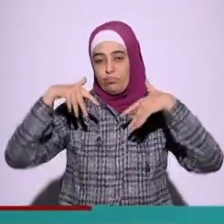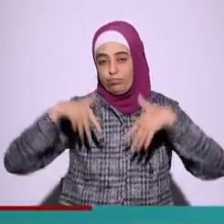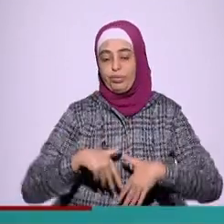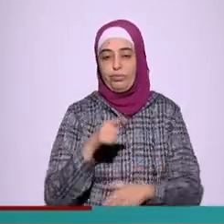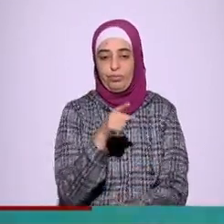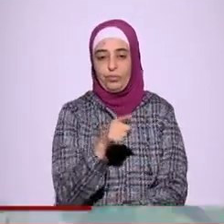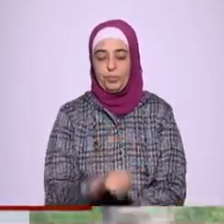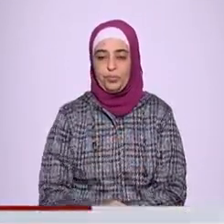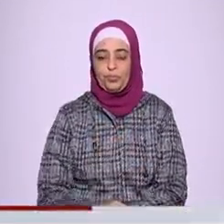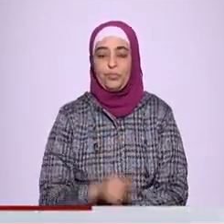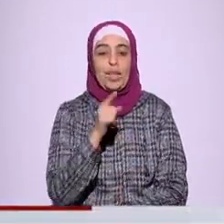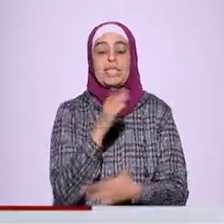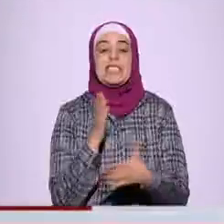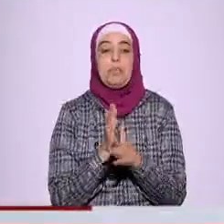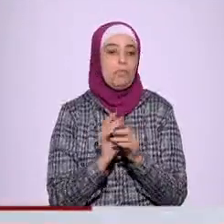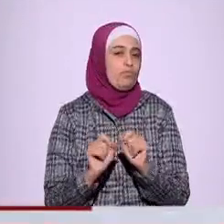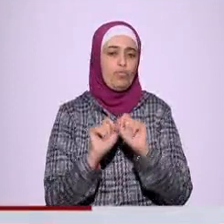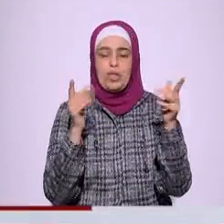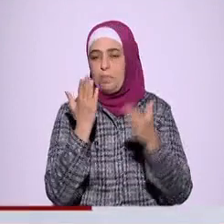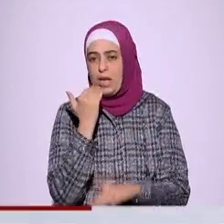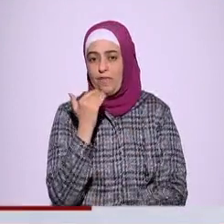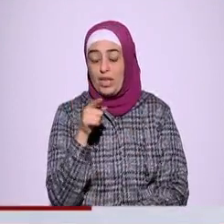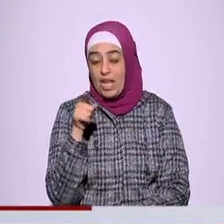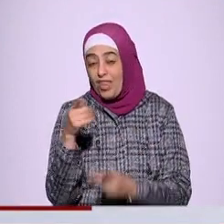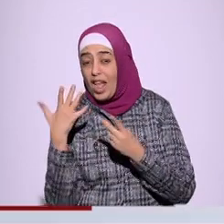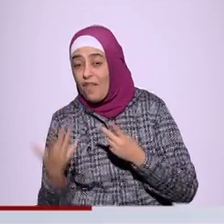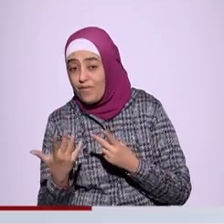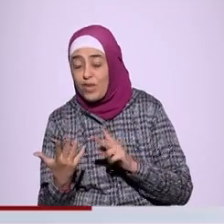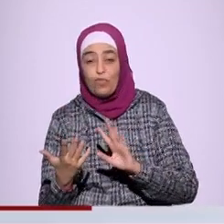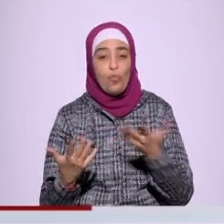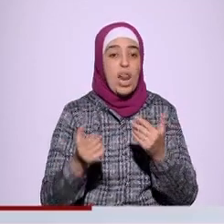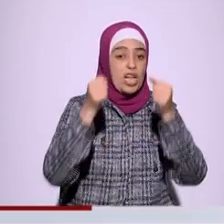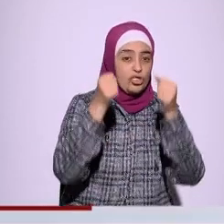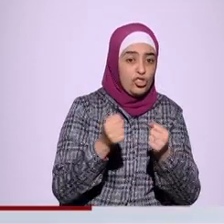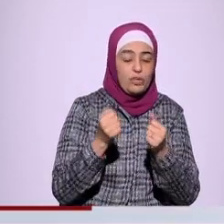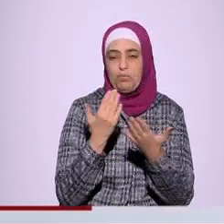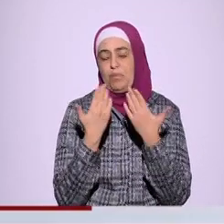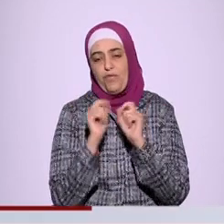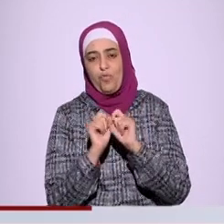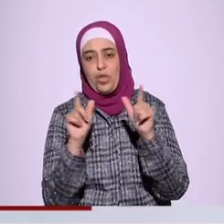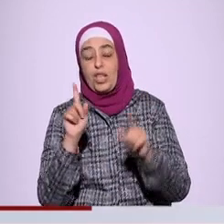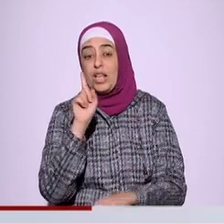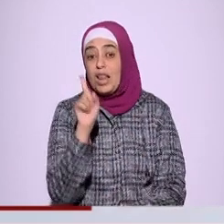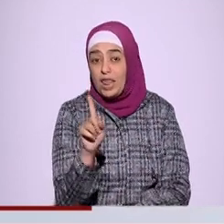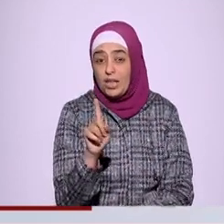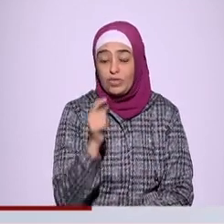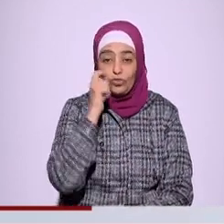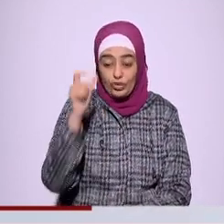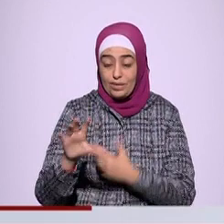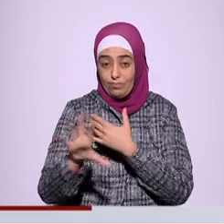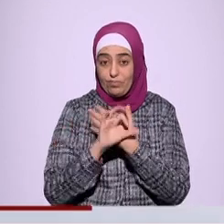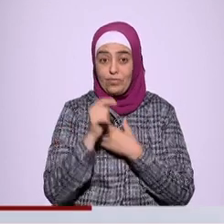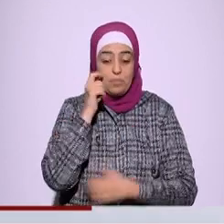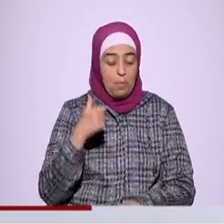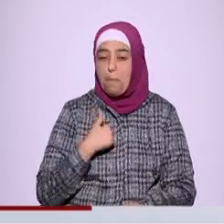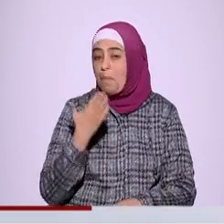وبالتالي لا نستطيع أن نحكم أنه هل هو أخف خطرا من الدلتا أو لا، إلا إذا كان أصاب الآن